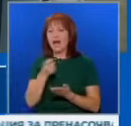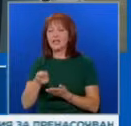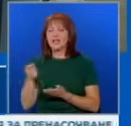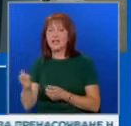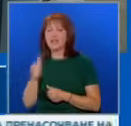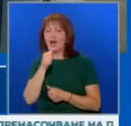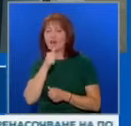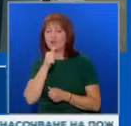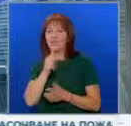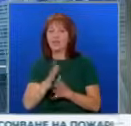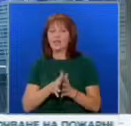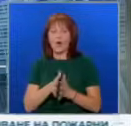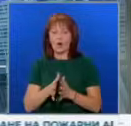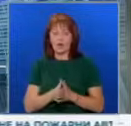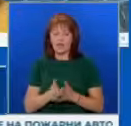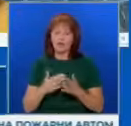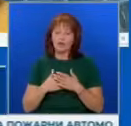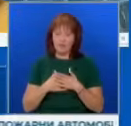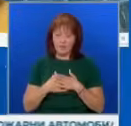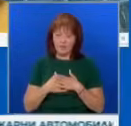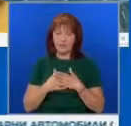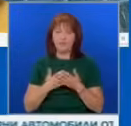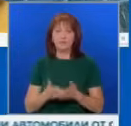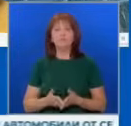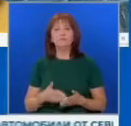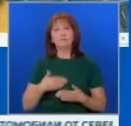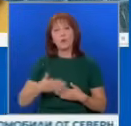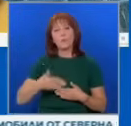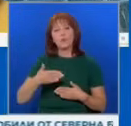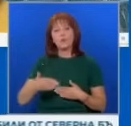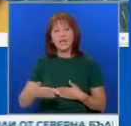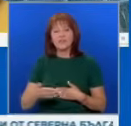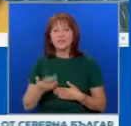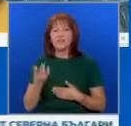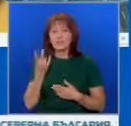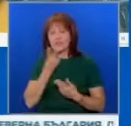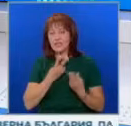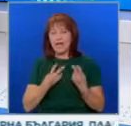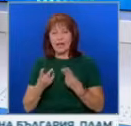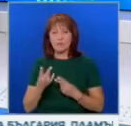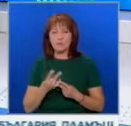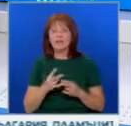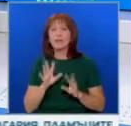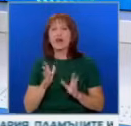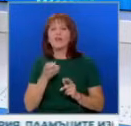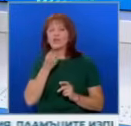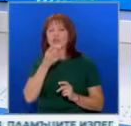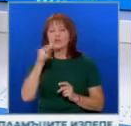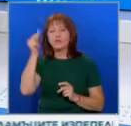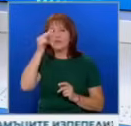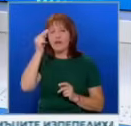на пътниците, които чакат. Деси, благодаря ти. Последствията те първо ще стават известни. Какво става в България? Да